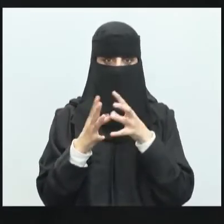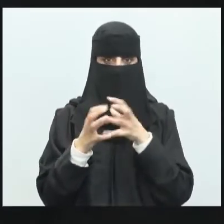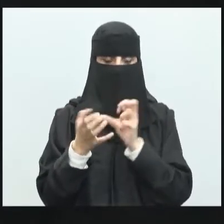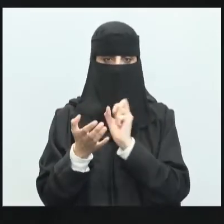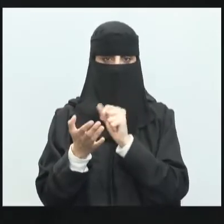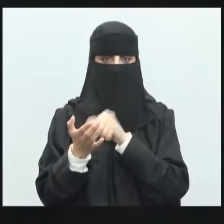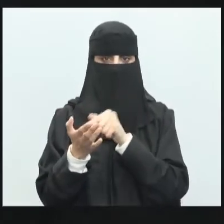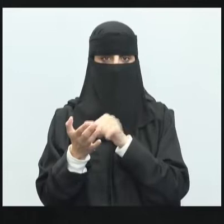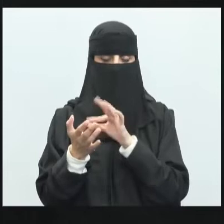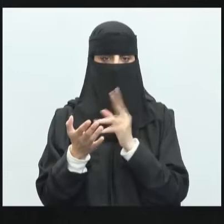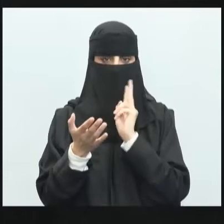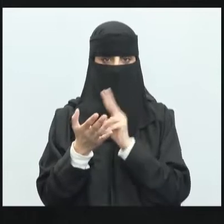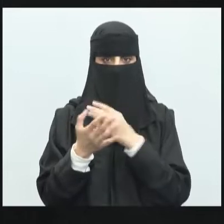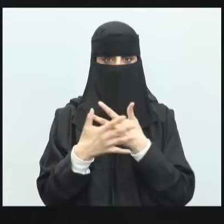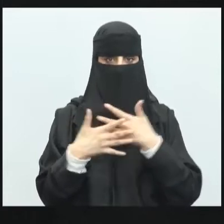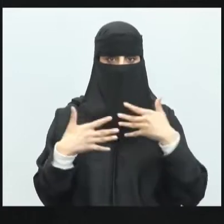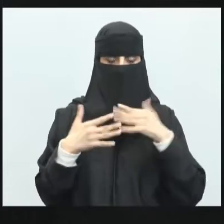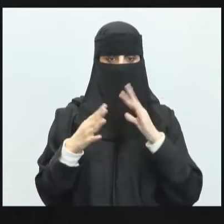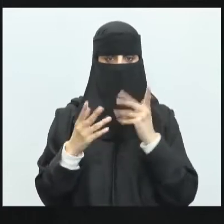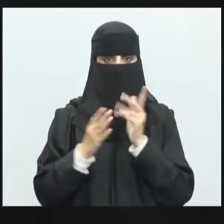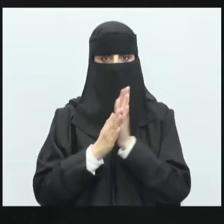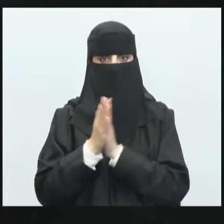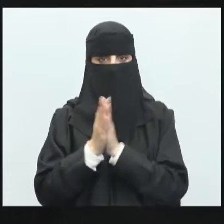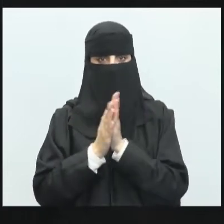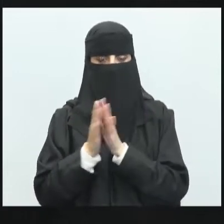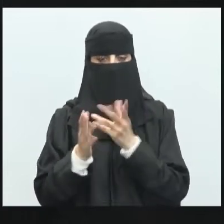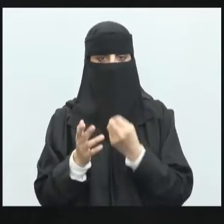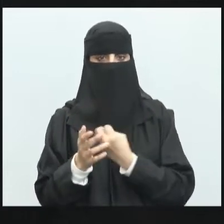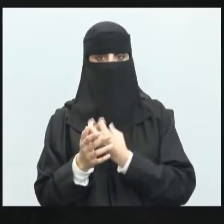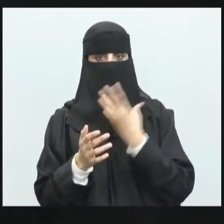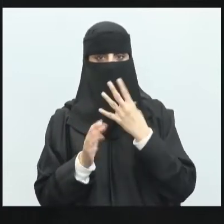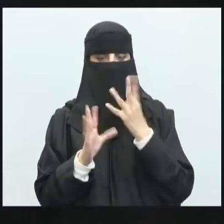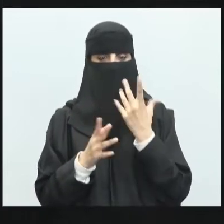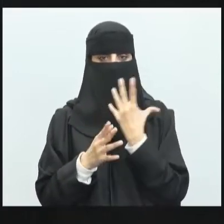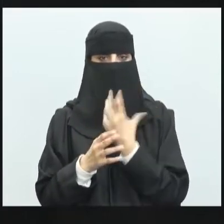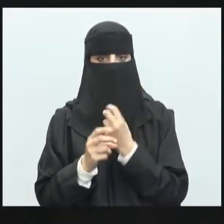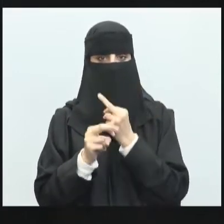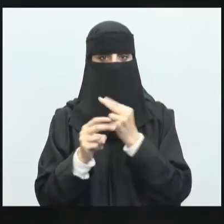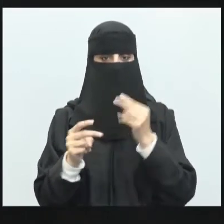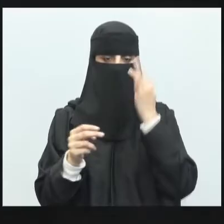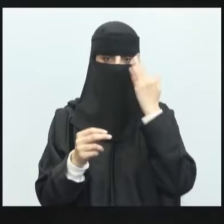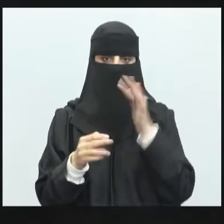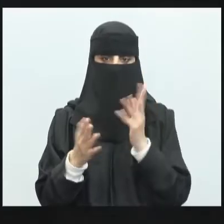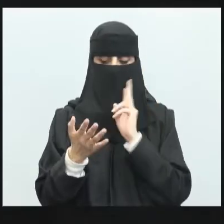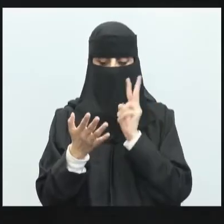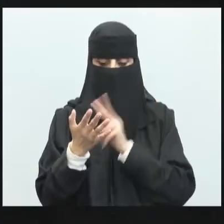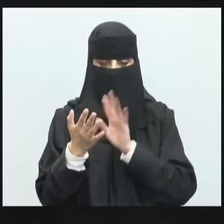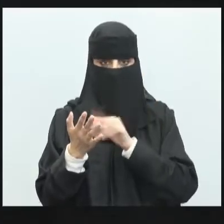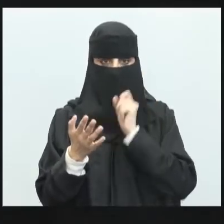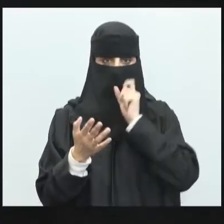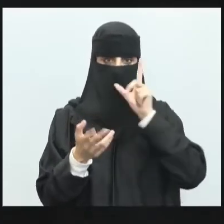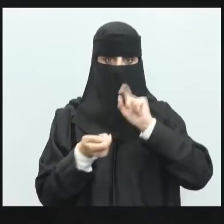بالنص الذي تقراه حماسه او فخرا او حزنا او غير ذلك